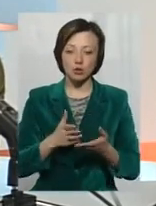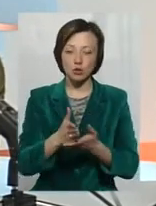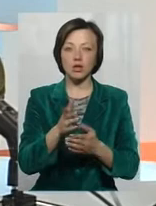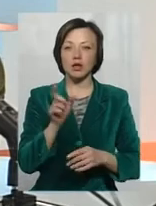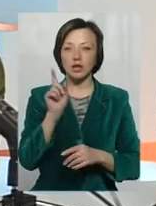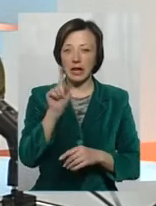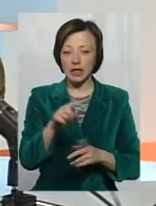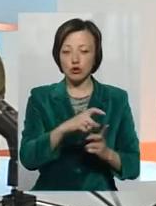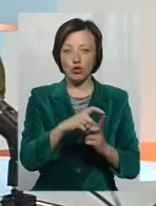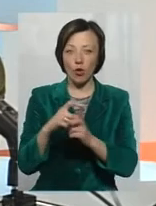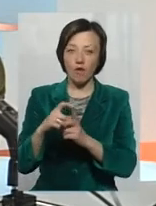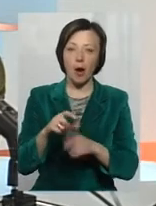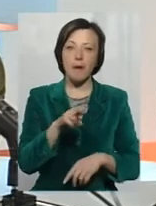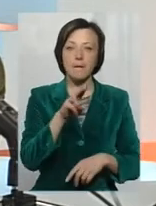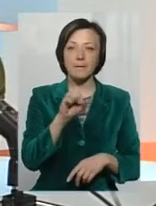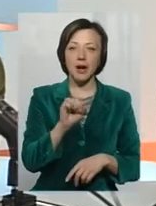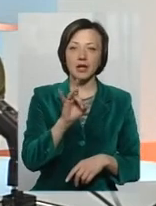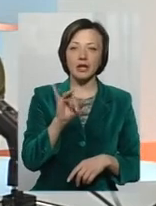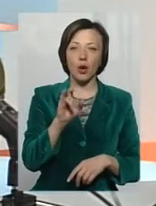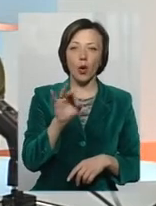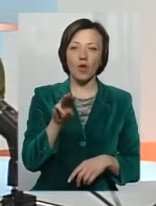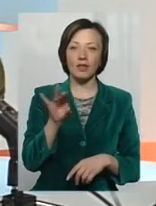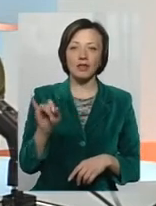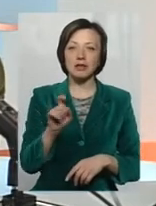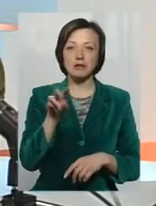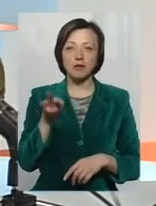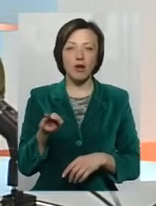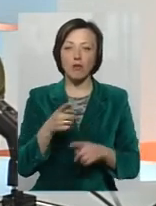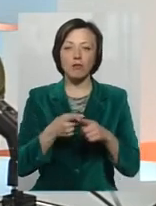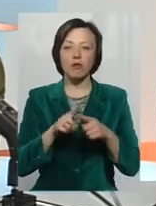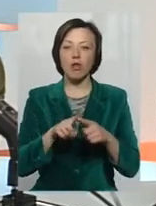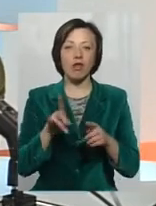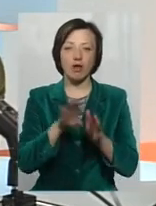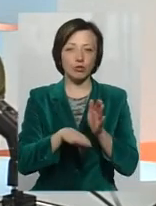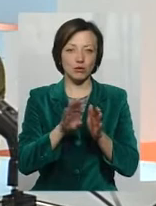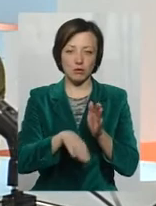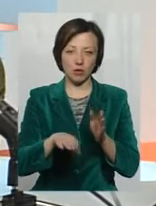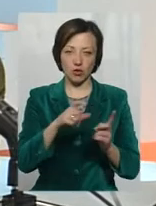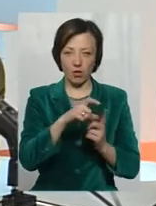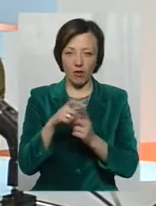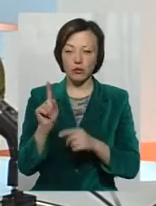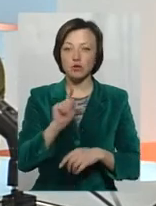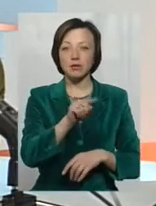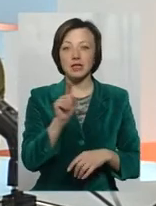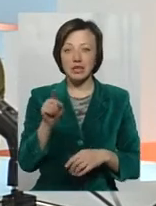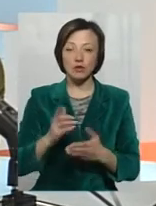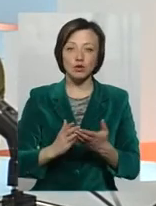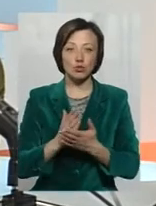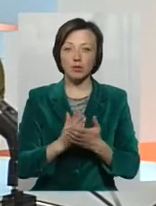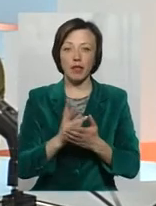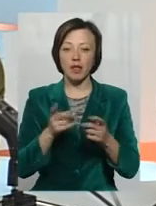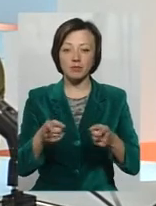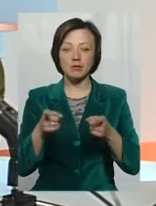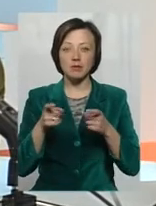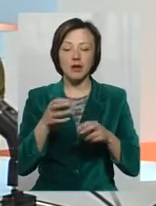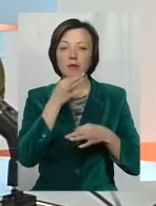слово патріотизм, служіння своєму народу було не останніми словами, щоб їх в службі не привлікало тільки